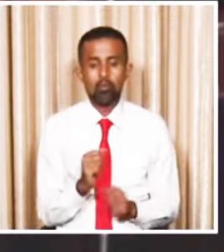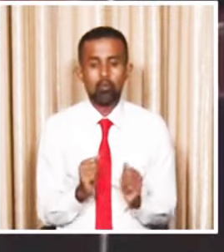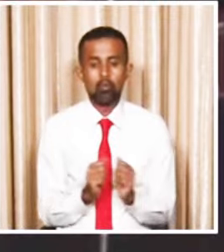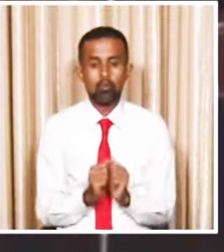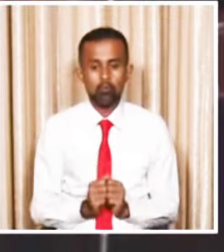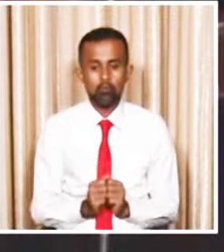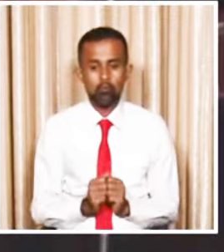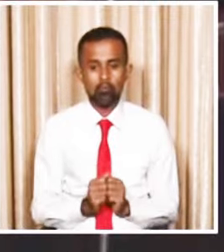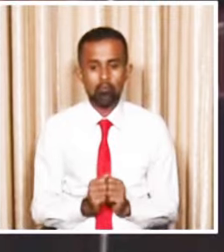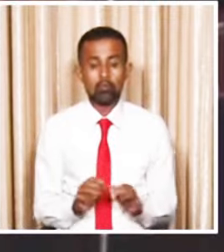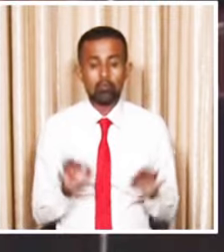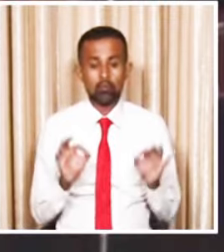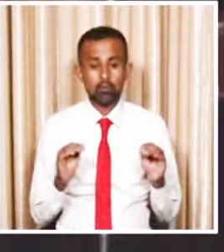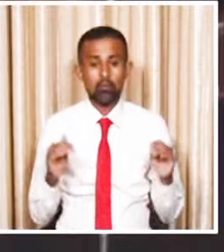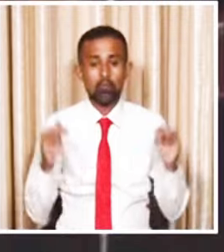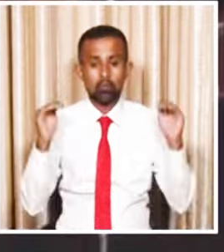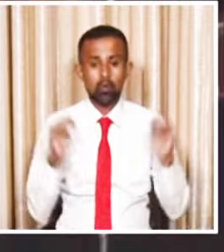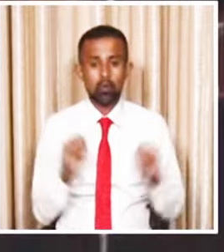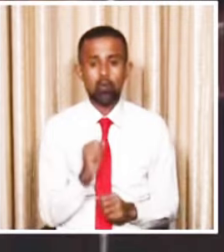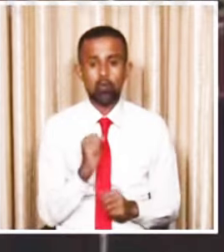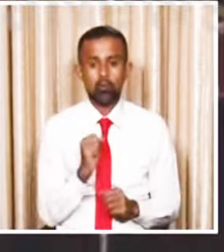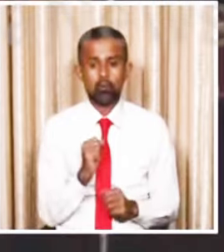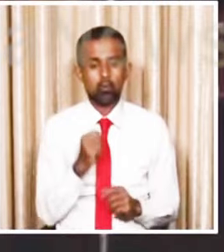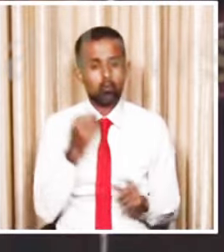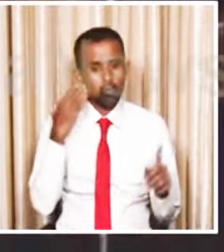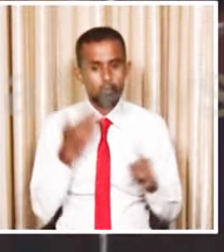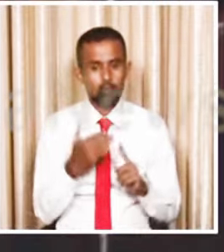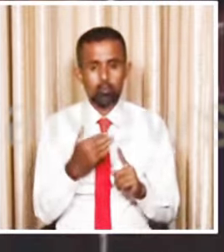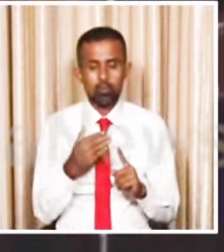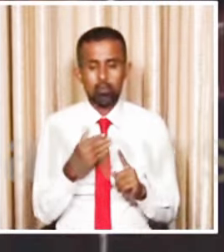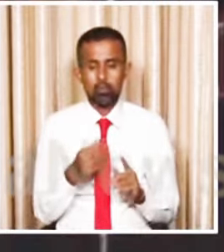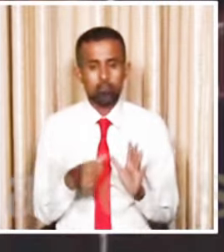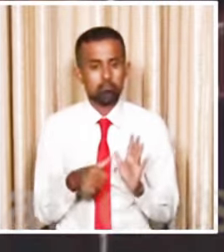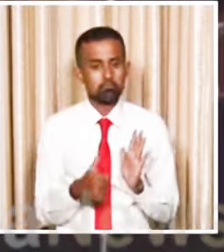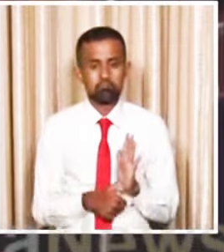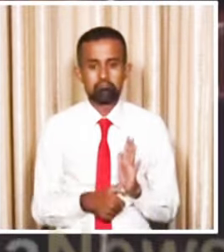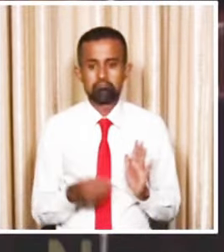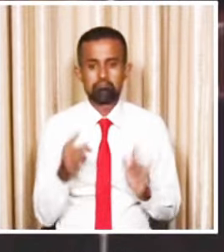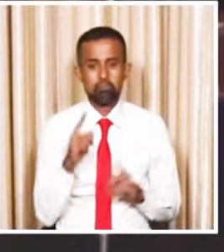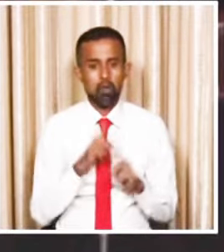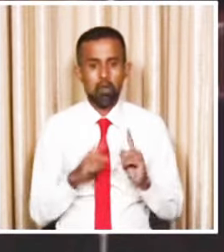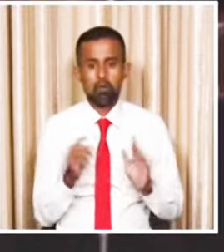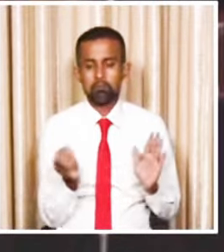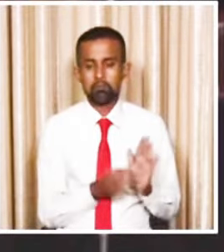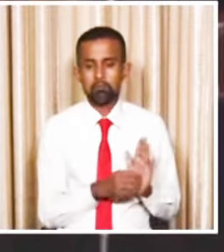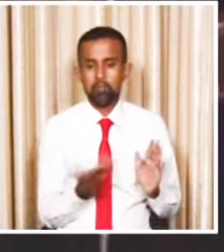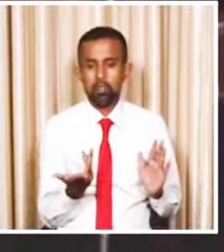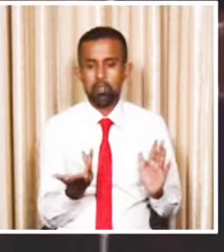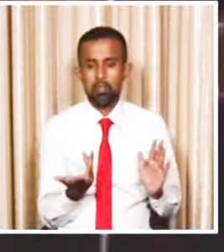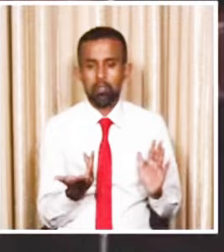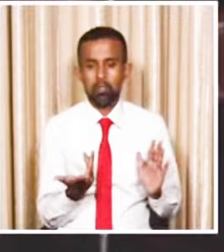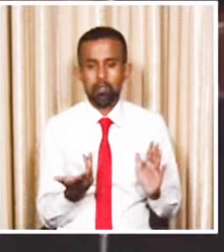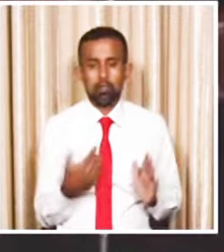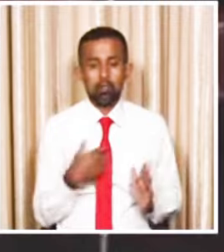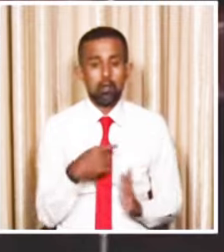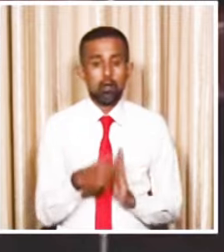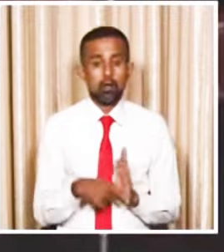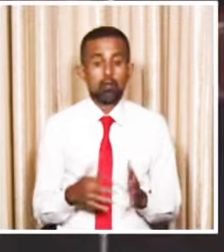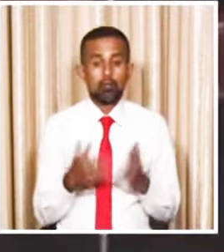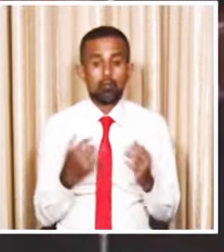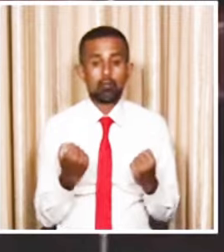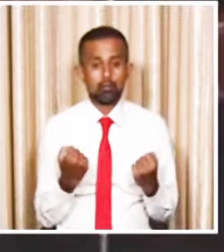ఈ సంపత్తుల ఫలదాయిత వెడి కరగానే కోమదు మీ కరుణ పిలివంద కిసివక్ మీ పనతే సకచ్చ వినినే ఇవగేమ అపే రట దీని లుకుమ